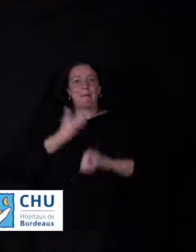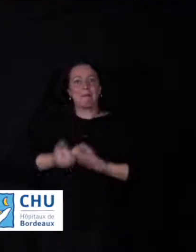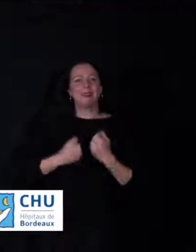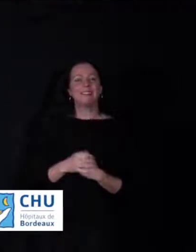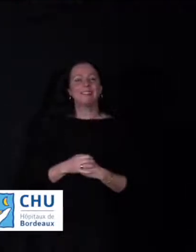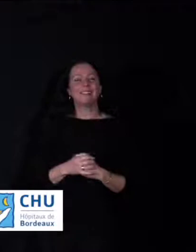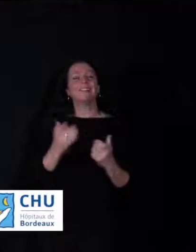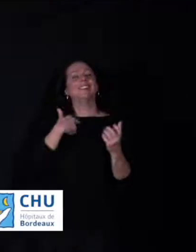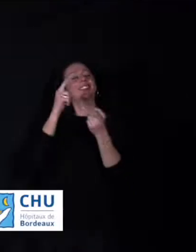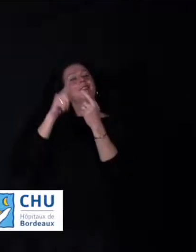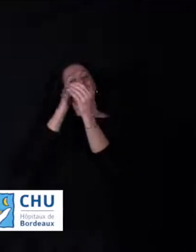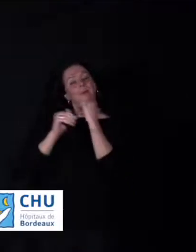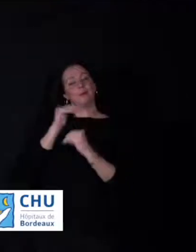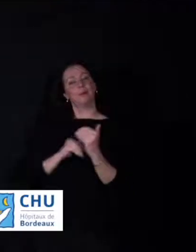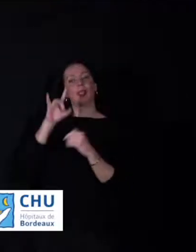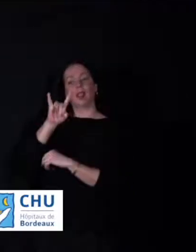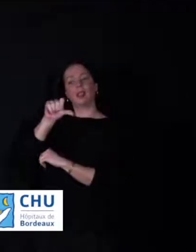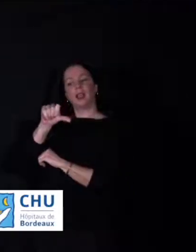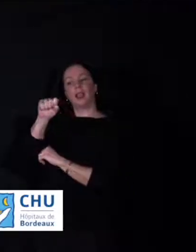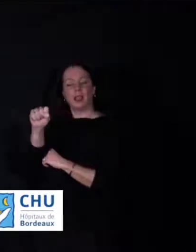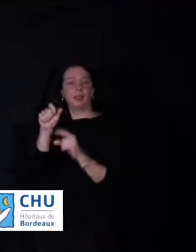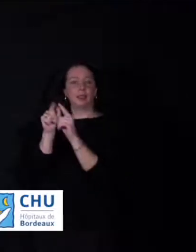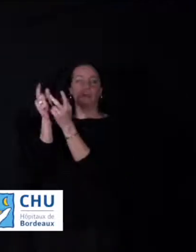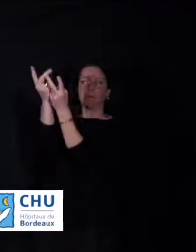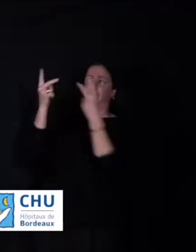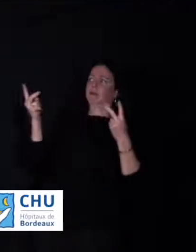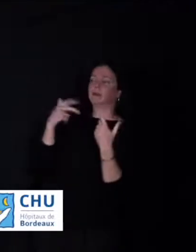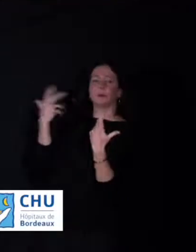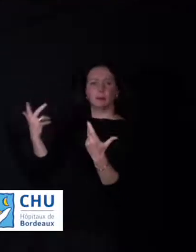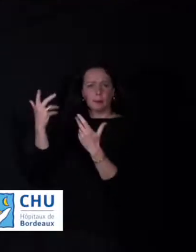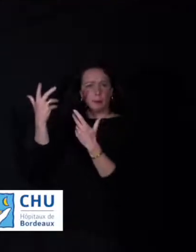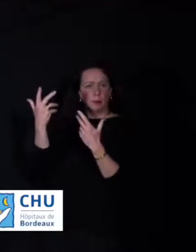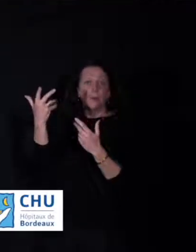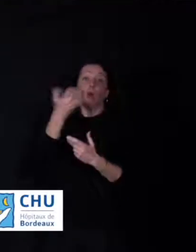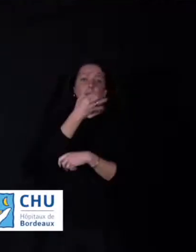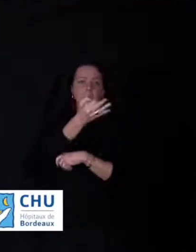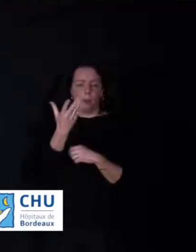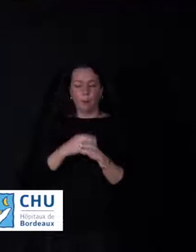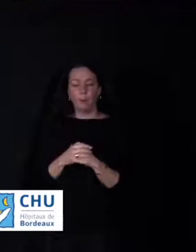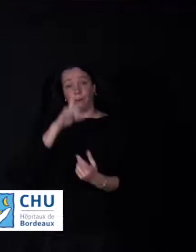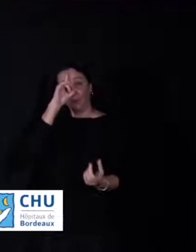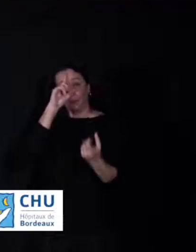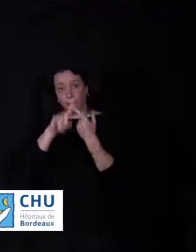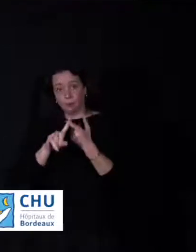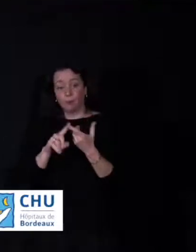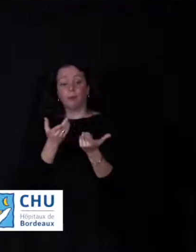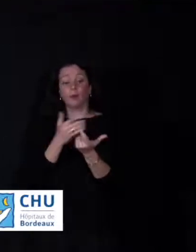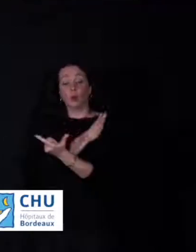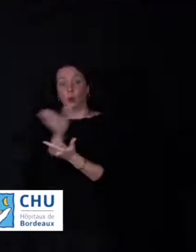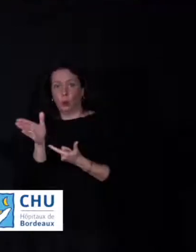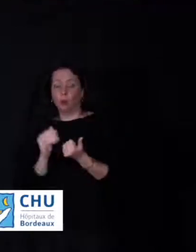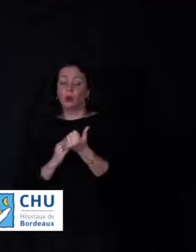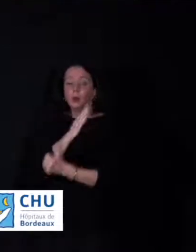le plan de vaccination de la HAS qui vient d'être communiqué. Alors juste un mot pour dire que l'objectif est double. Tout